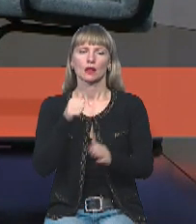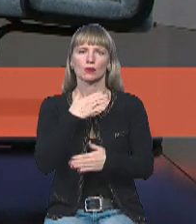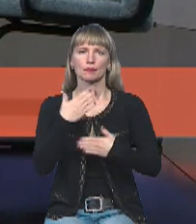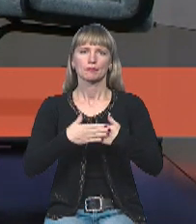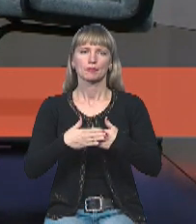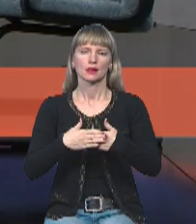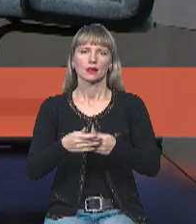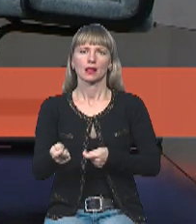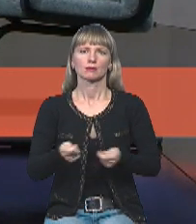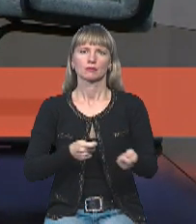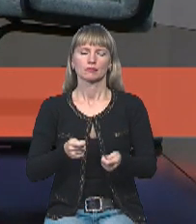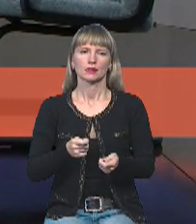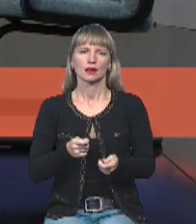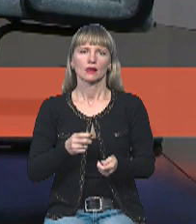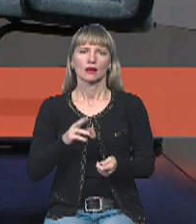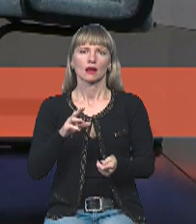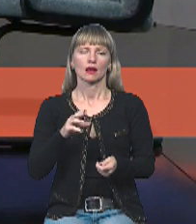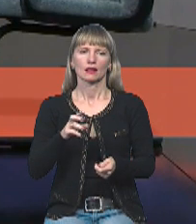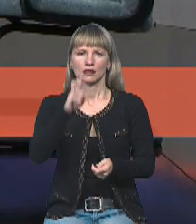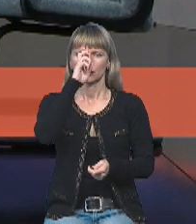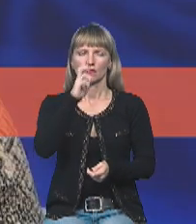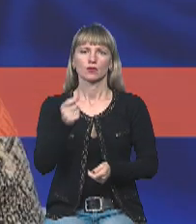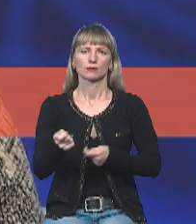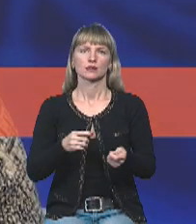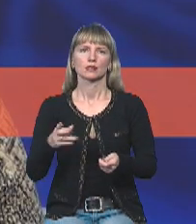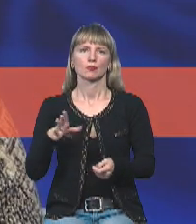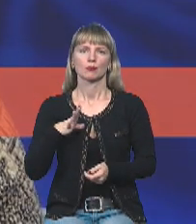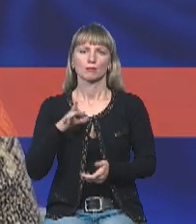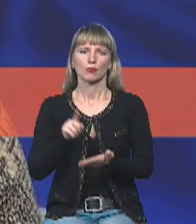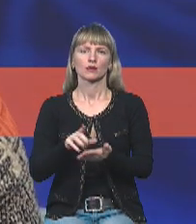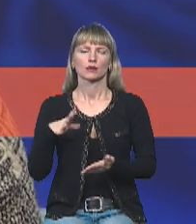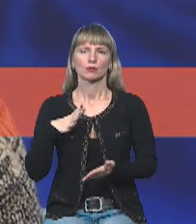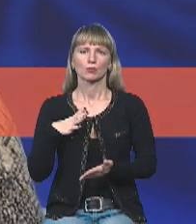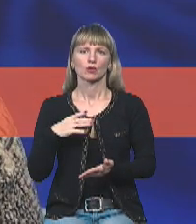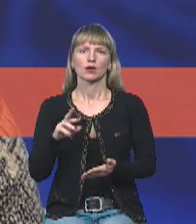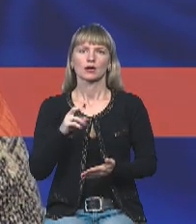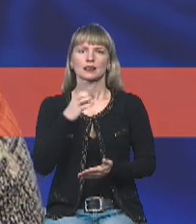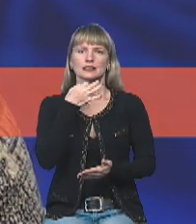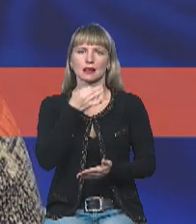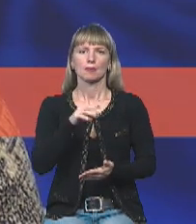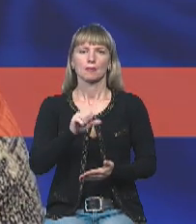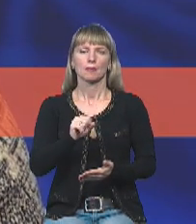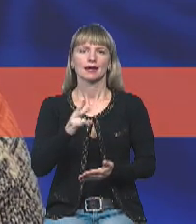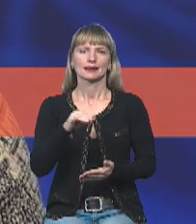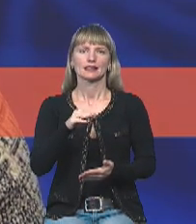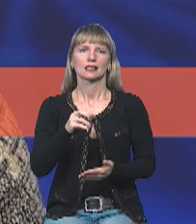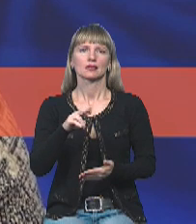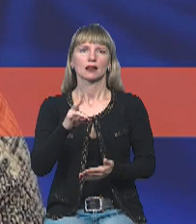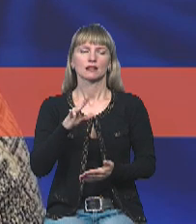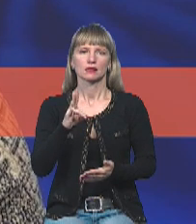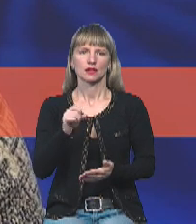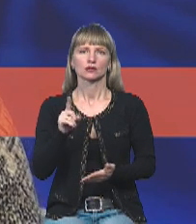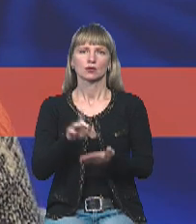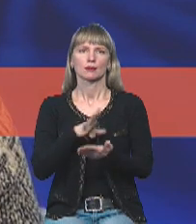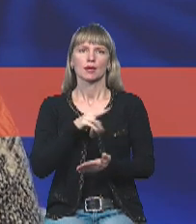адмінбудівлі Вільнянської районної державної адміністрації повинно було, як сказала пані Тетяна, відбутись презентація Біляївського